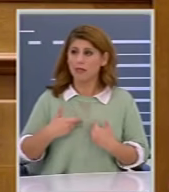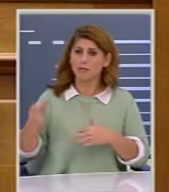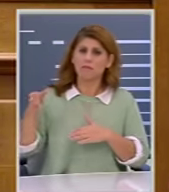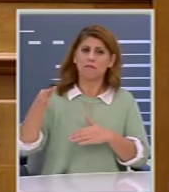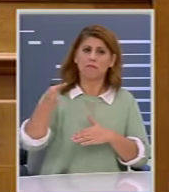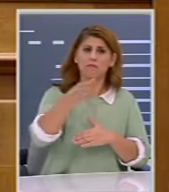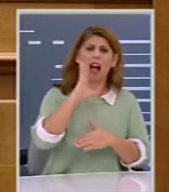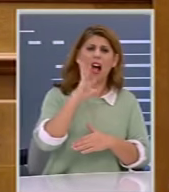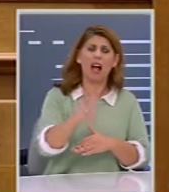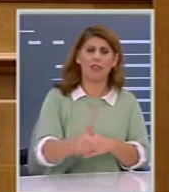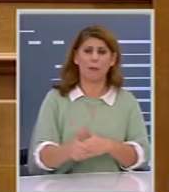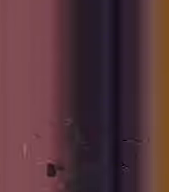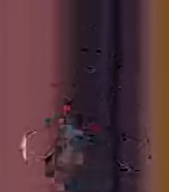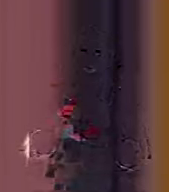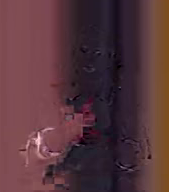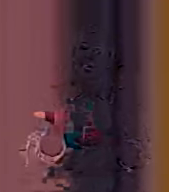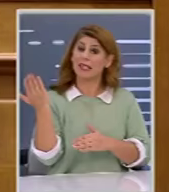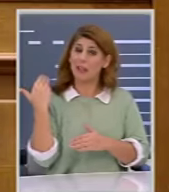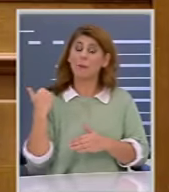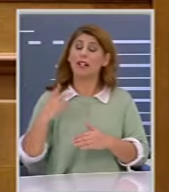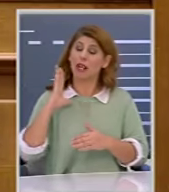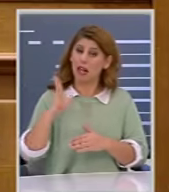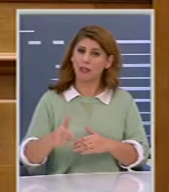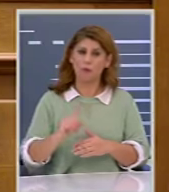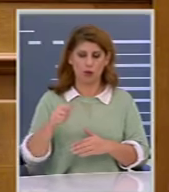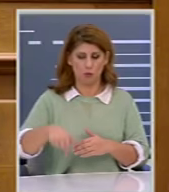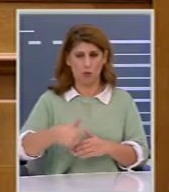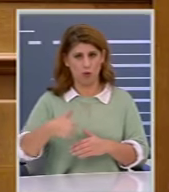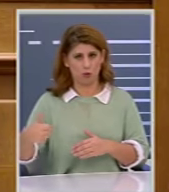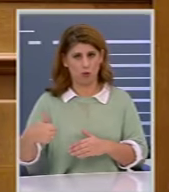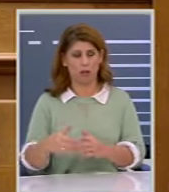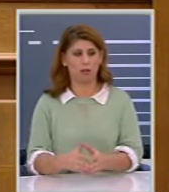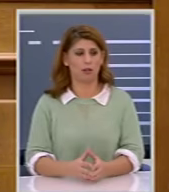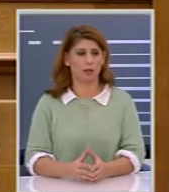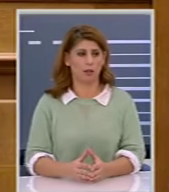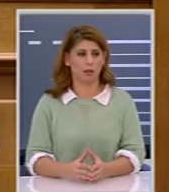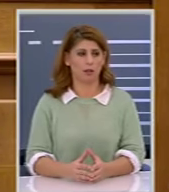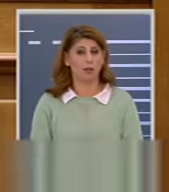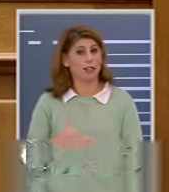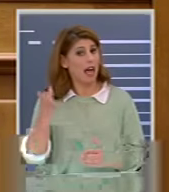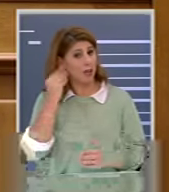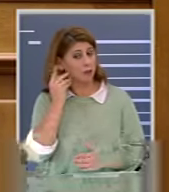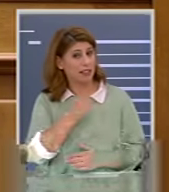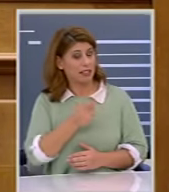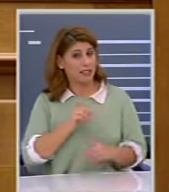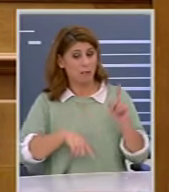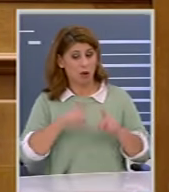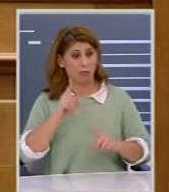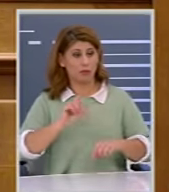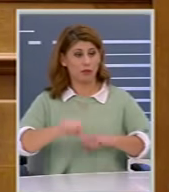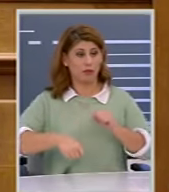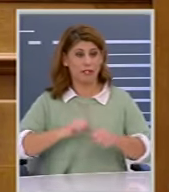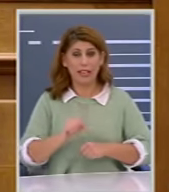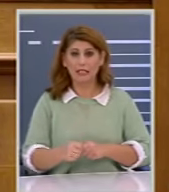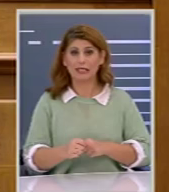κάθε μέρα, και γυρνάγαμε και πριν κάθε μέρα, δεν γυρνάμε μόνο τώρα. Και μάλιστα ακούσαμε και κριτική από κάποιους συνδικαλιστές